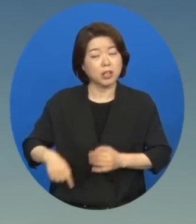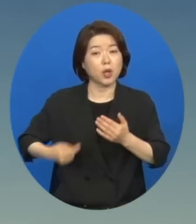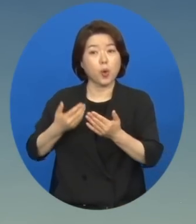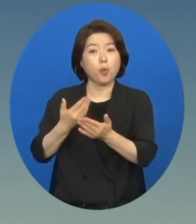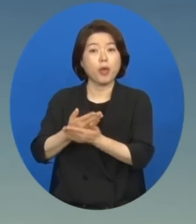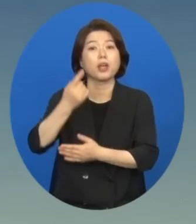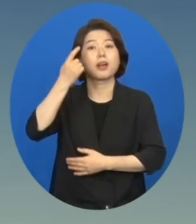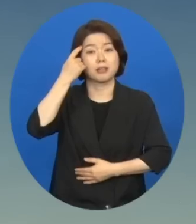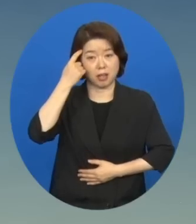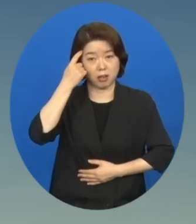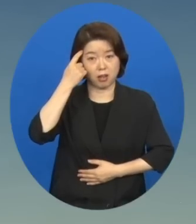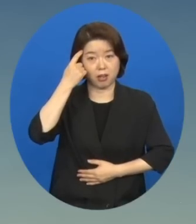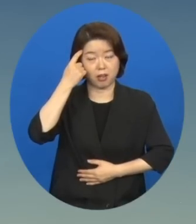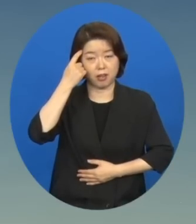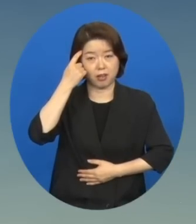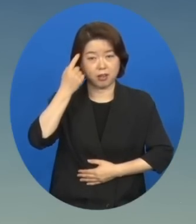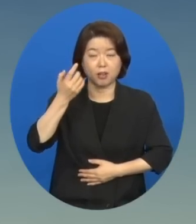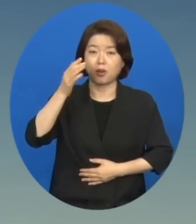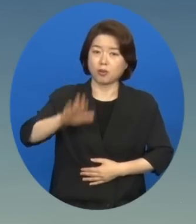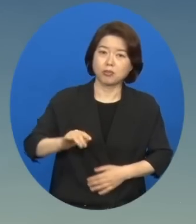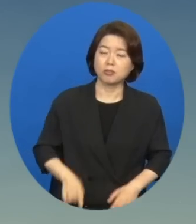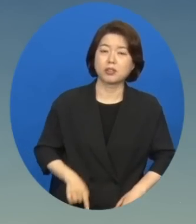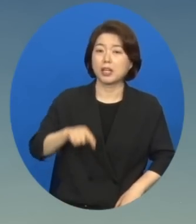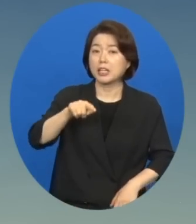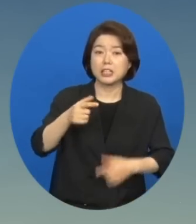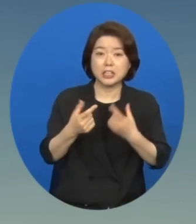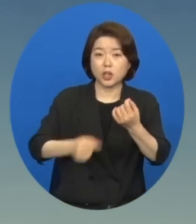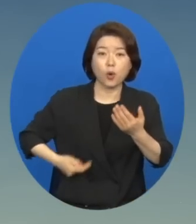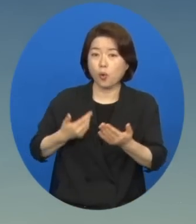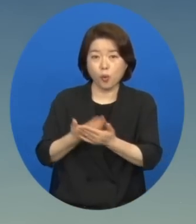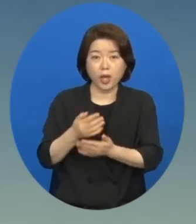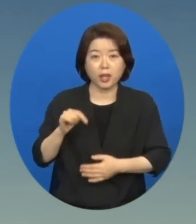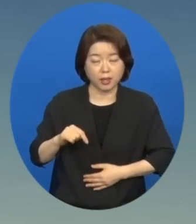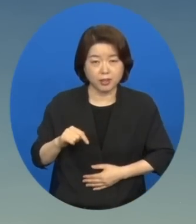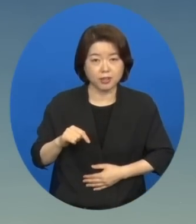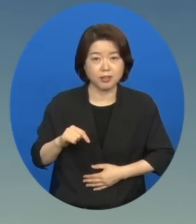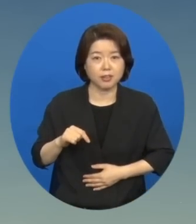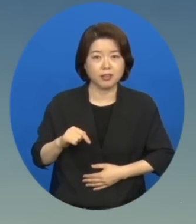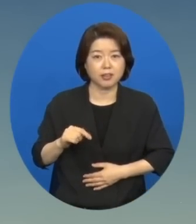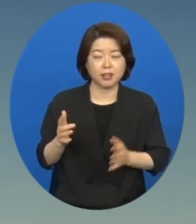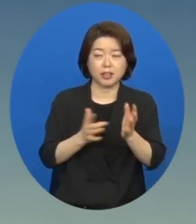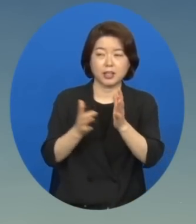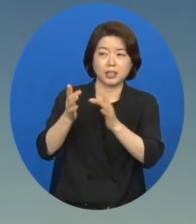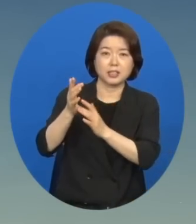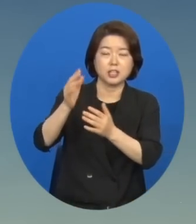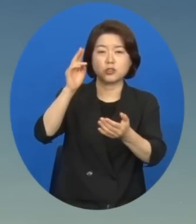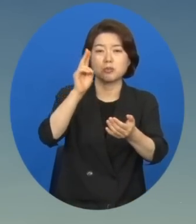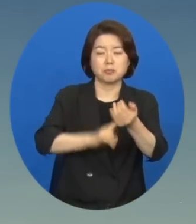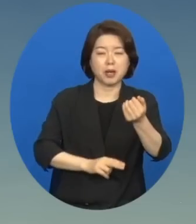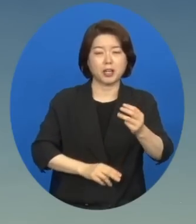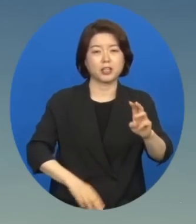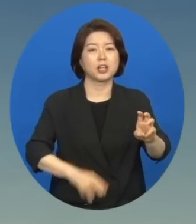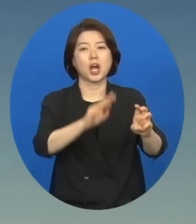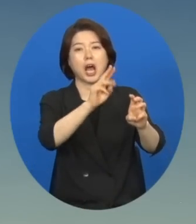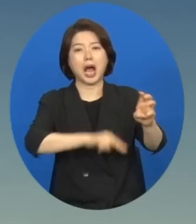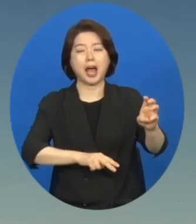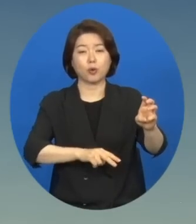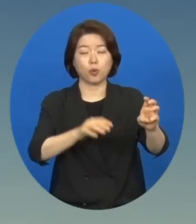알았어요. 그런데 사실은요, 그런 회개는 예수님을 팔았던 가룟 유다도